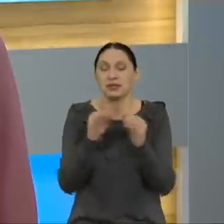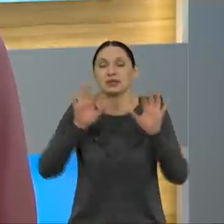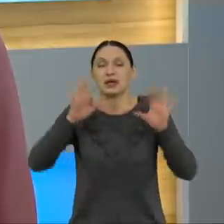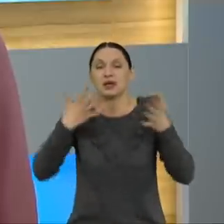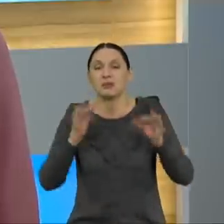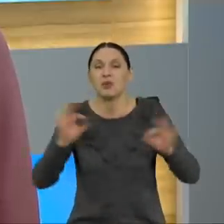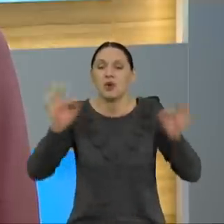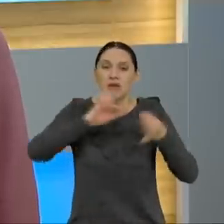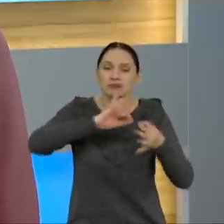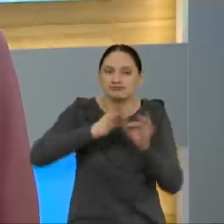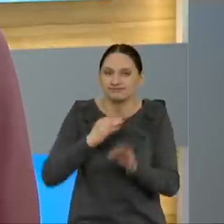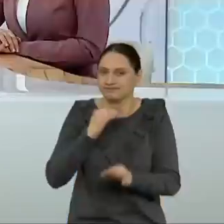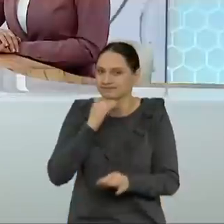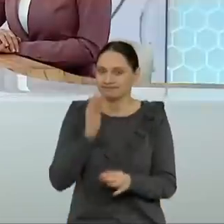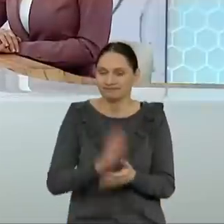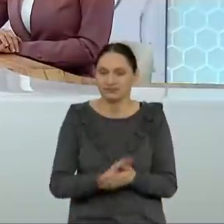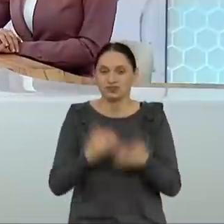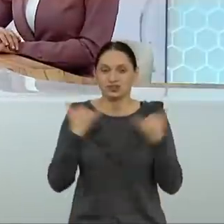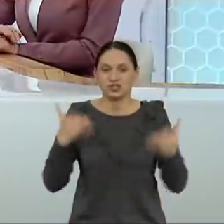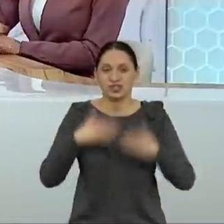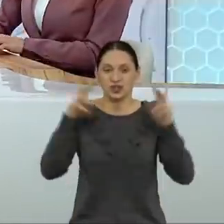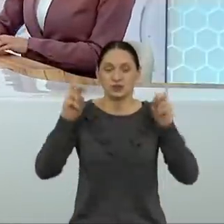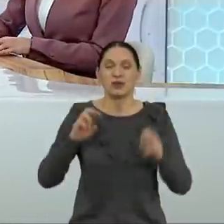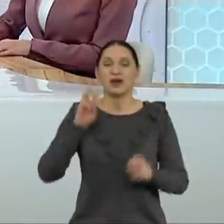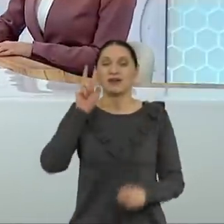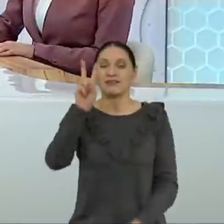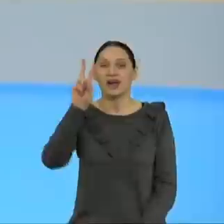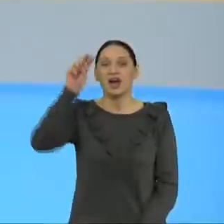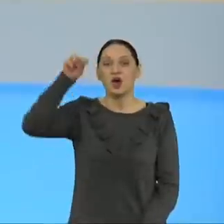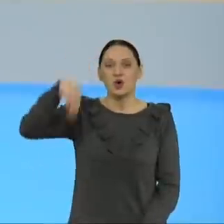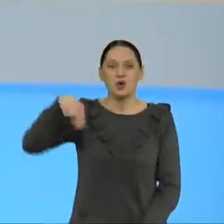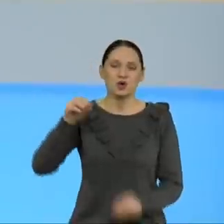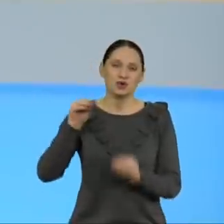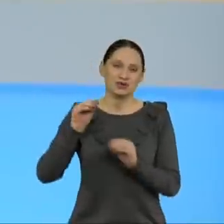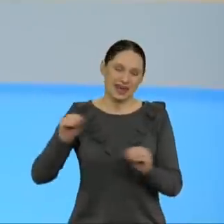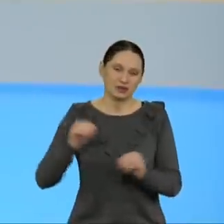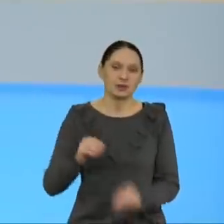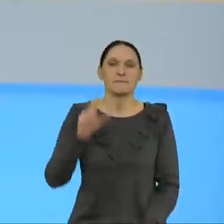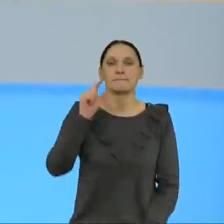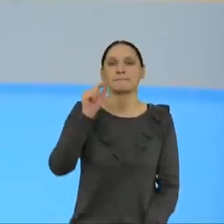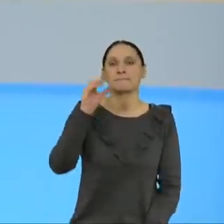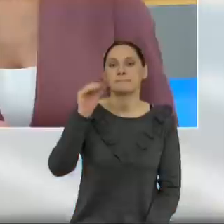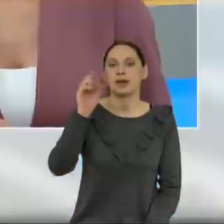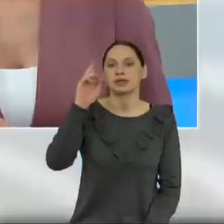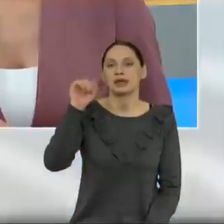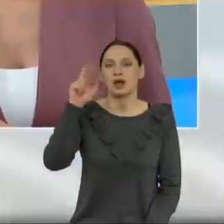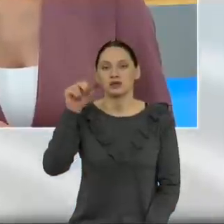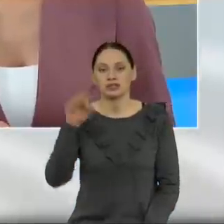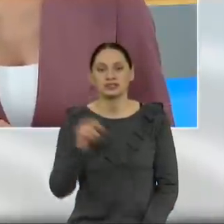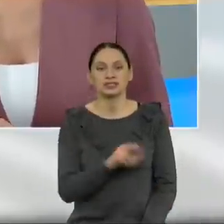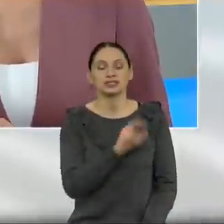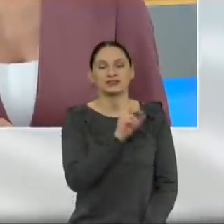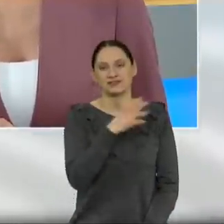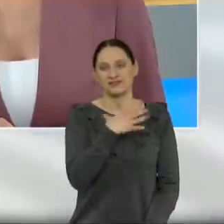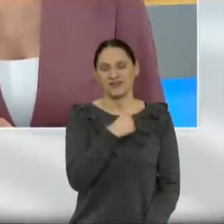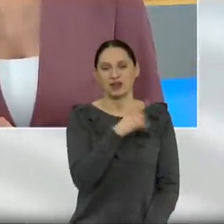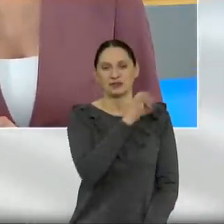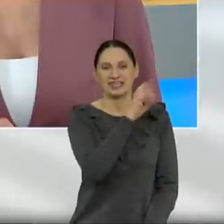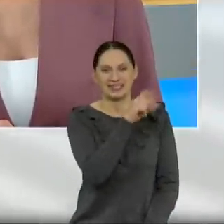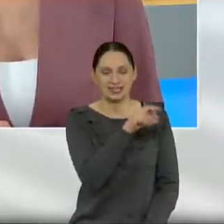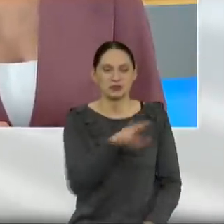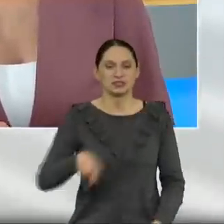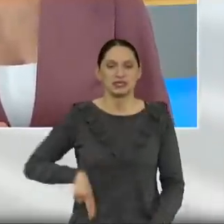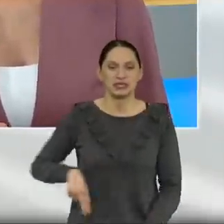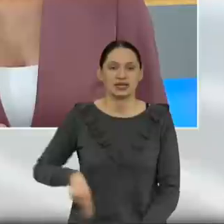yra migloje. Šį vakar dienos temoje Vilniaus universiteto rektorius Rimvydas Petrauskas, sveiki. Labadiena. Ir Vilniaus licėjaus direktorius Saulius